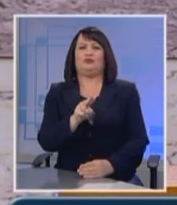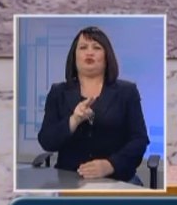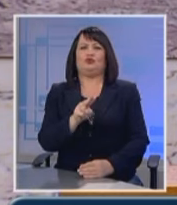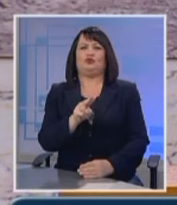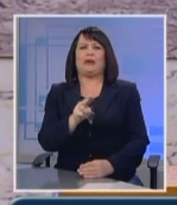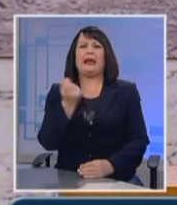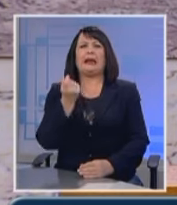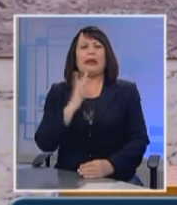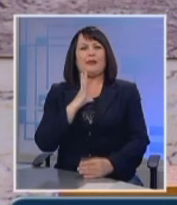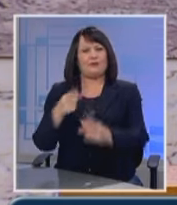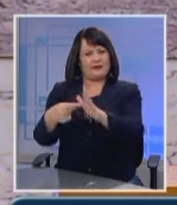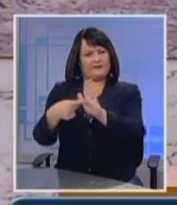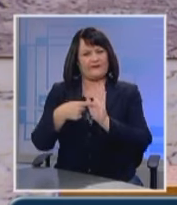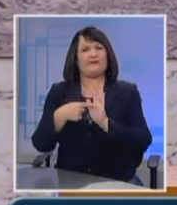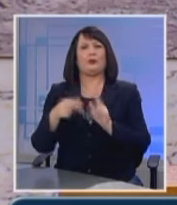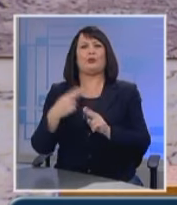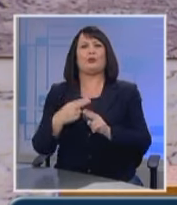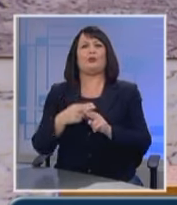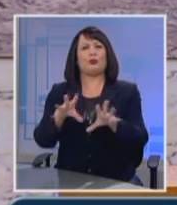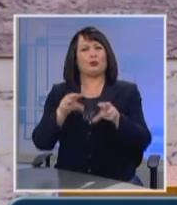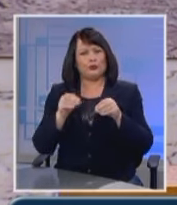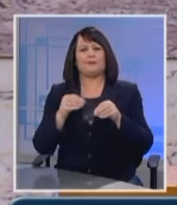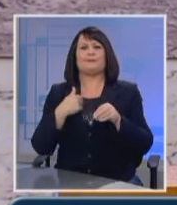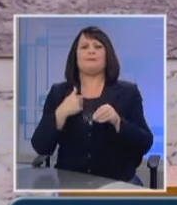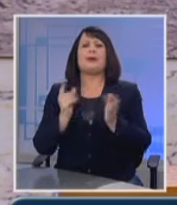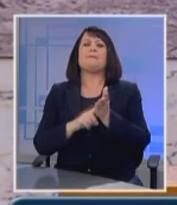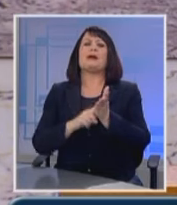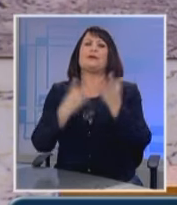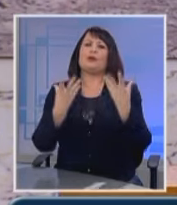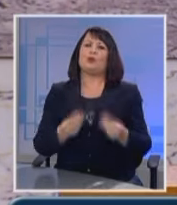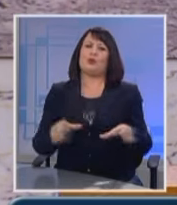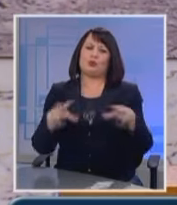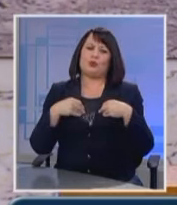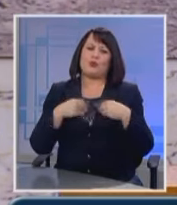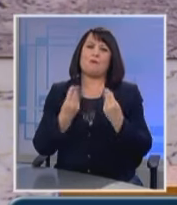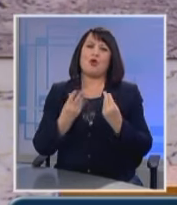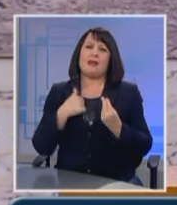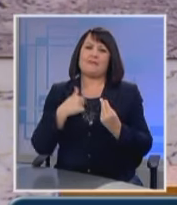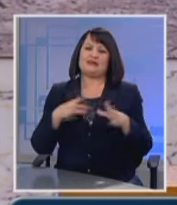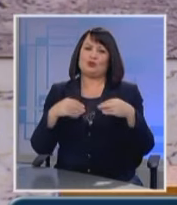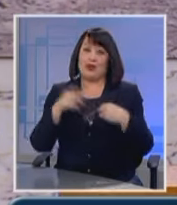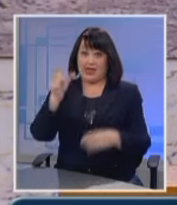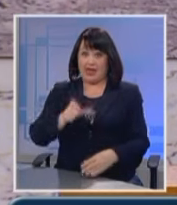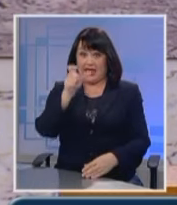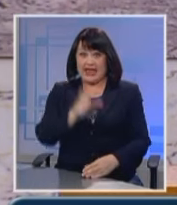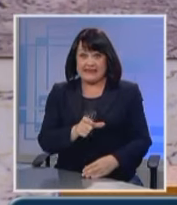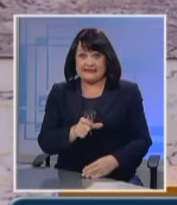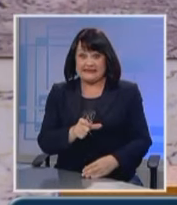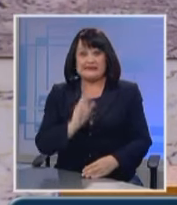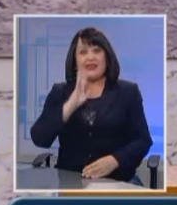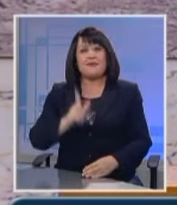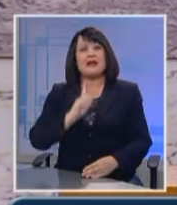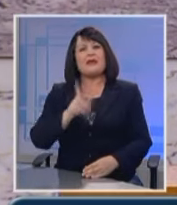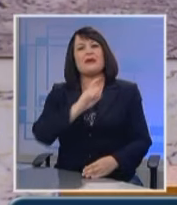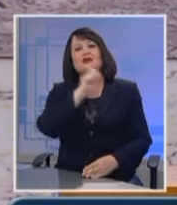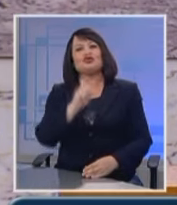οι λίγοι ως αξίες που πρέπει να υιοθετήσουμε οι πολλοί. Και εσείς, με την καθημερινή σας